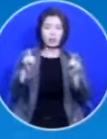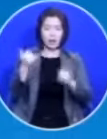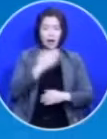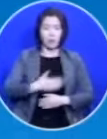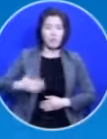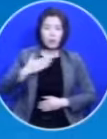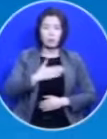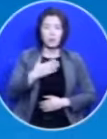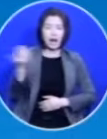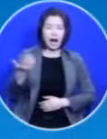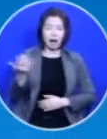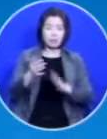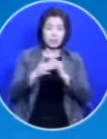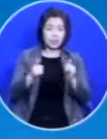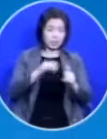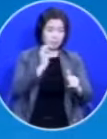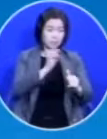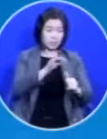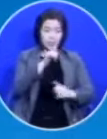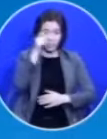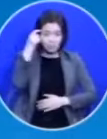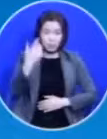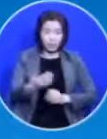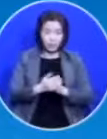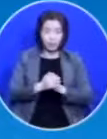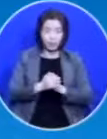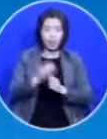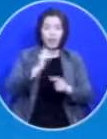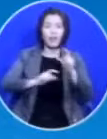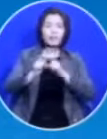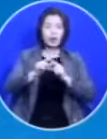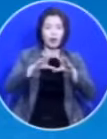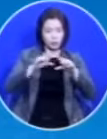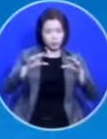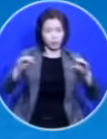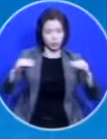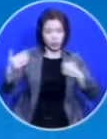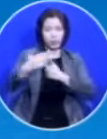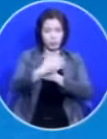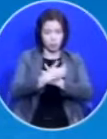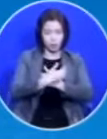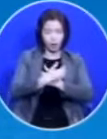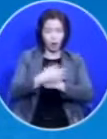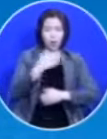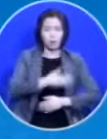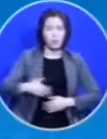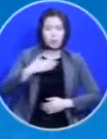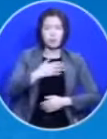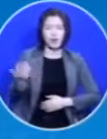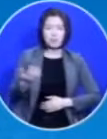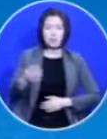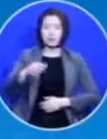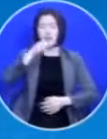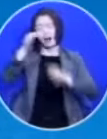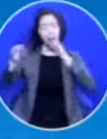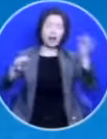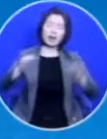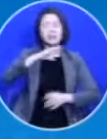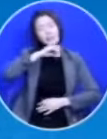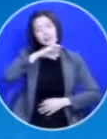아픈 사람 야단 있니까 더 온유하게 품어 주는 거죠 몸이 아파서 막 소리지르고